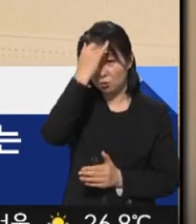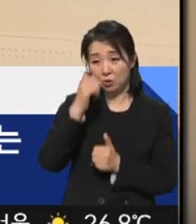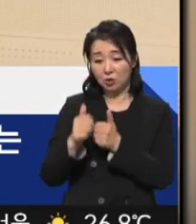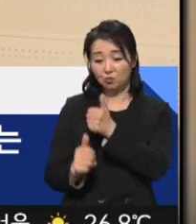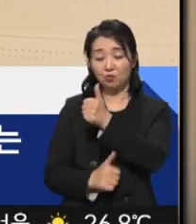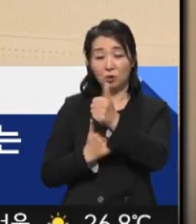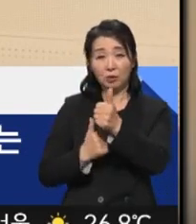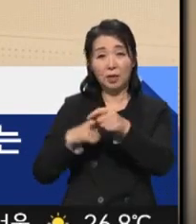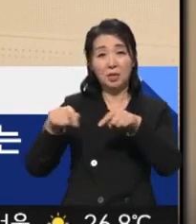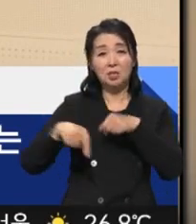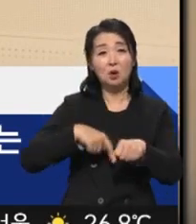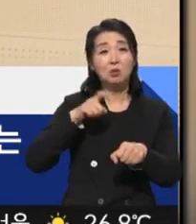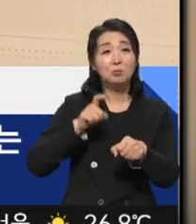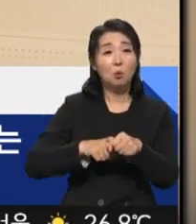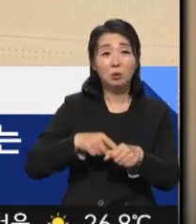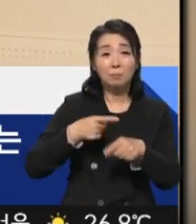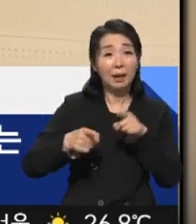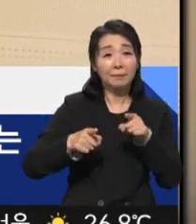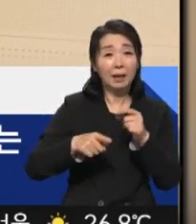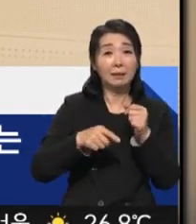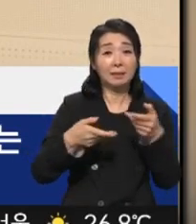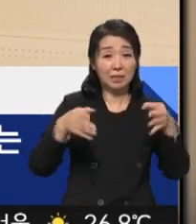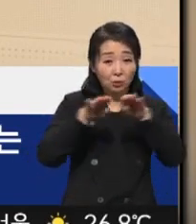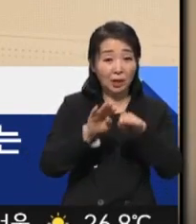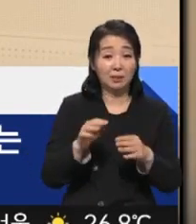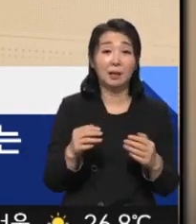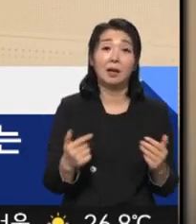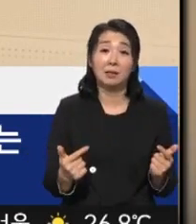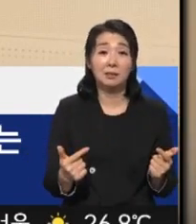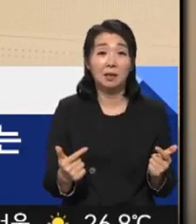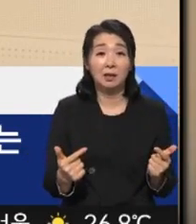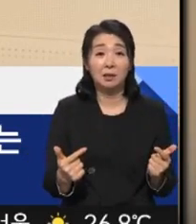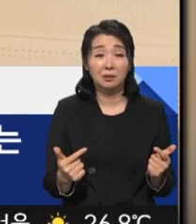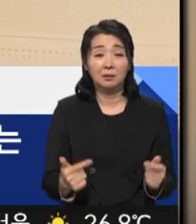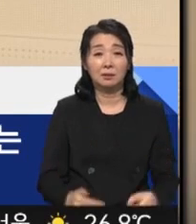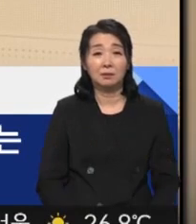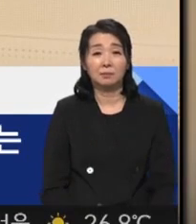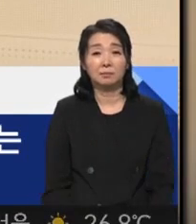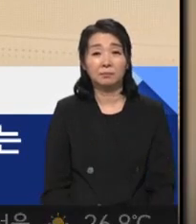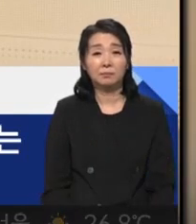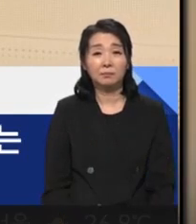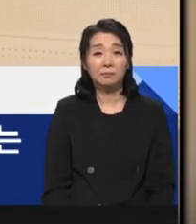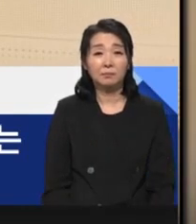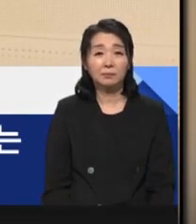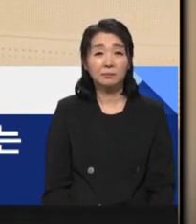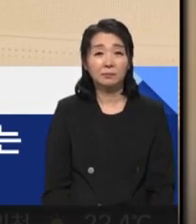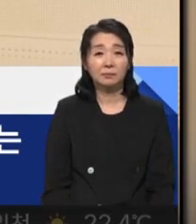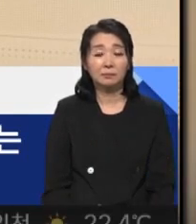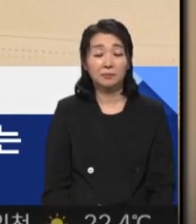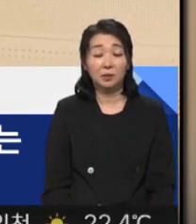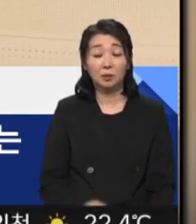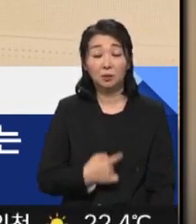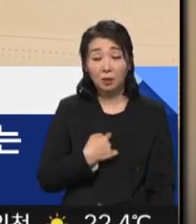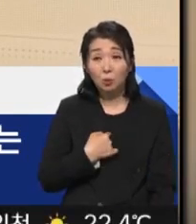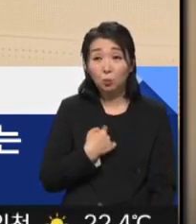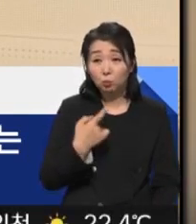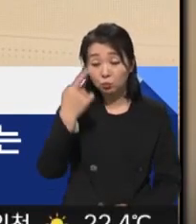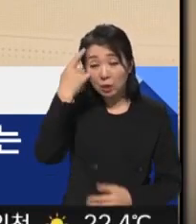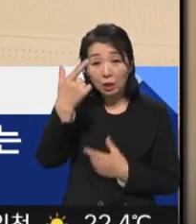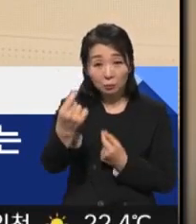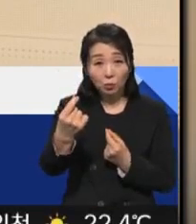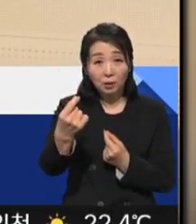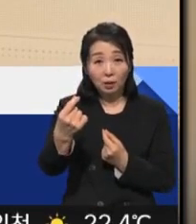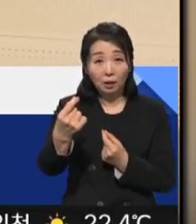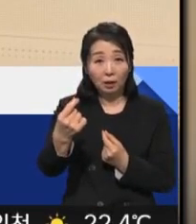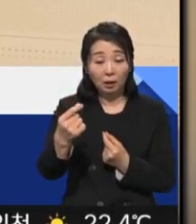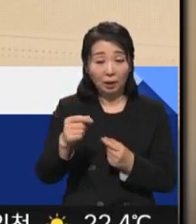정무적 판단을 하는 기관이 아니다. 그런 주장을 하고 또 실제로 저도 그런 생각인데 그러나